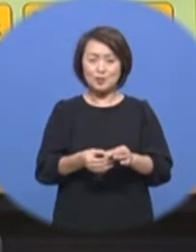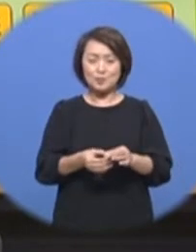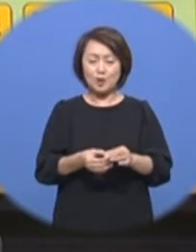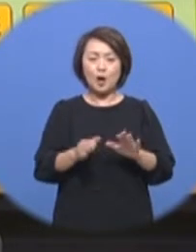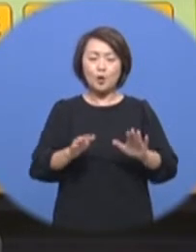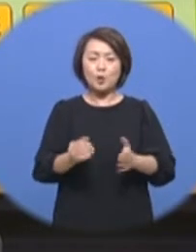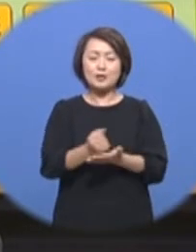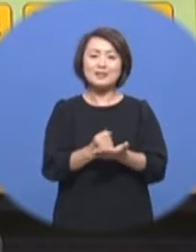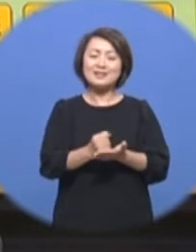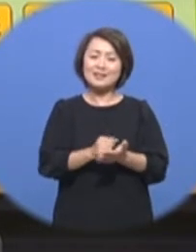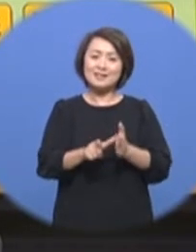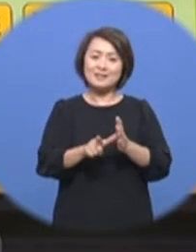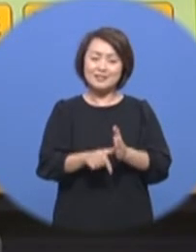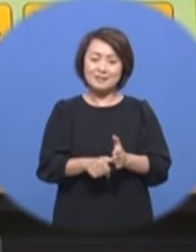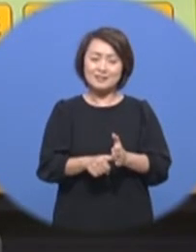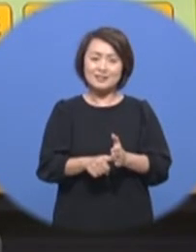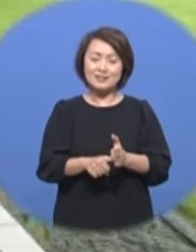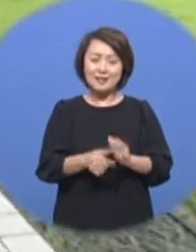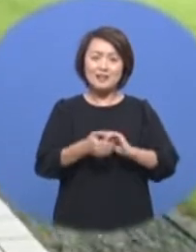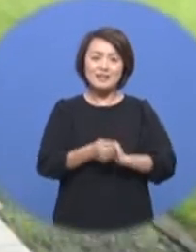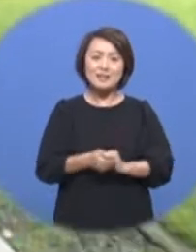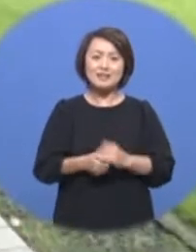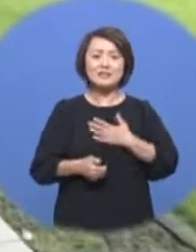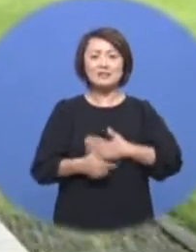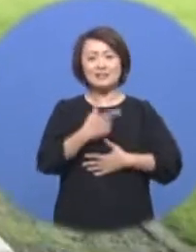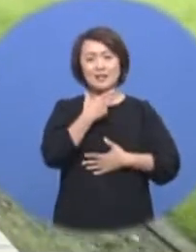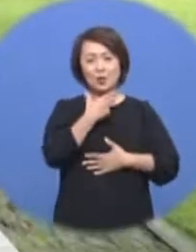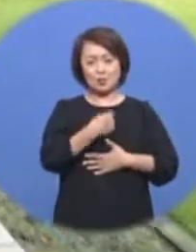この機会にぜひ知ってください。